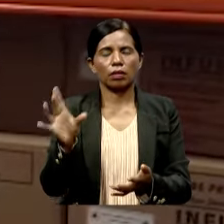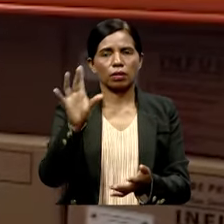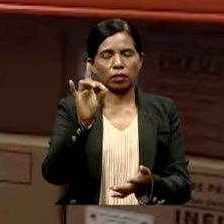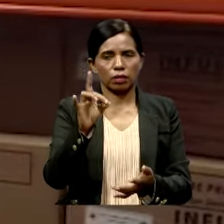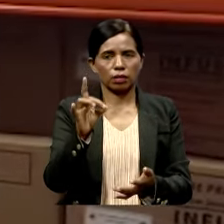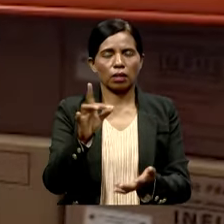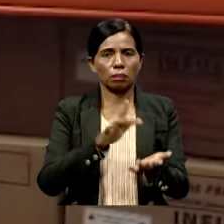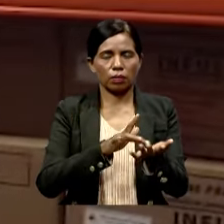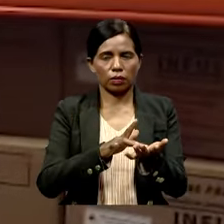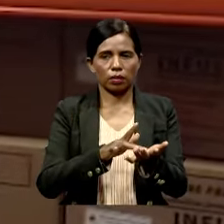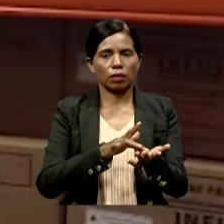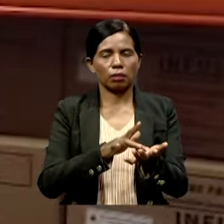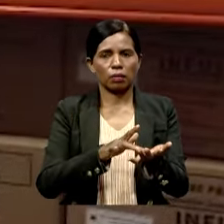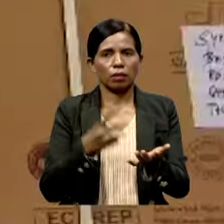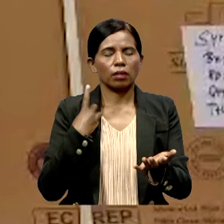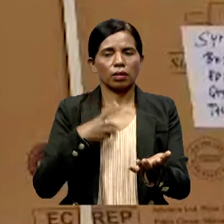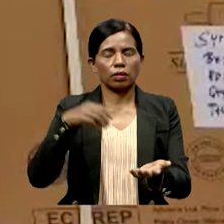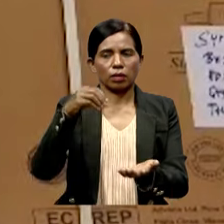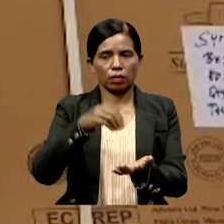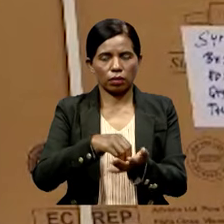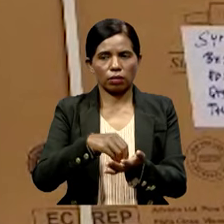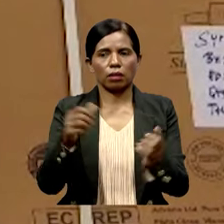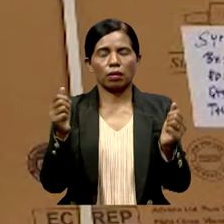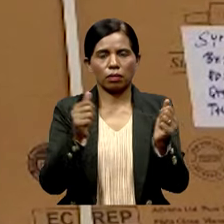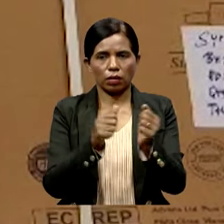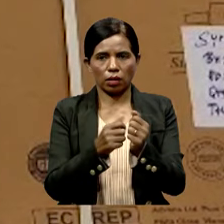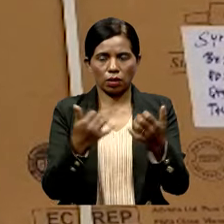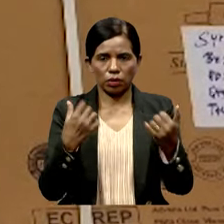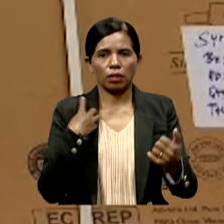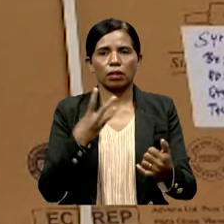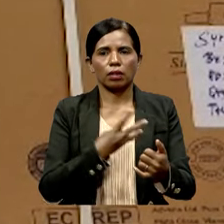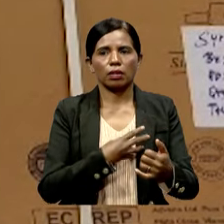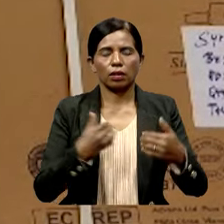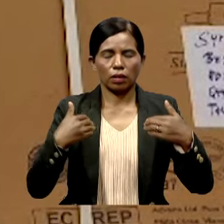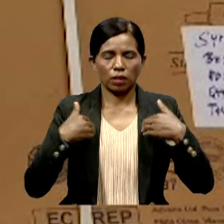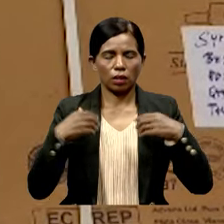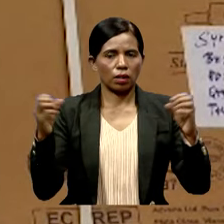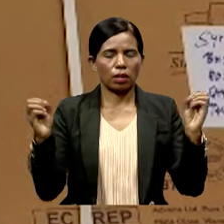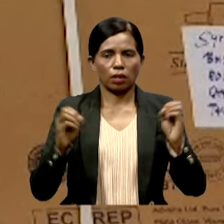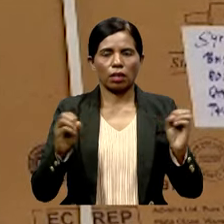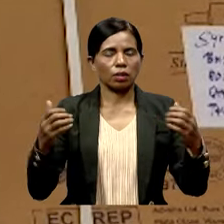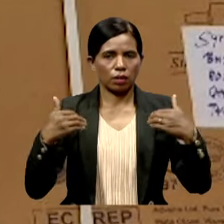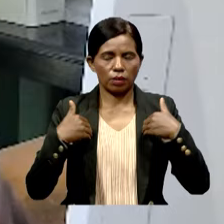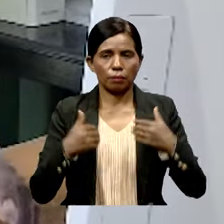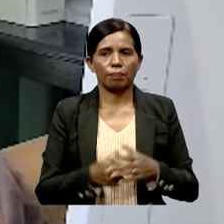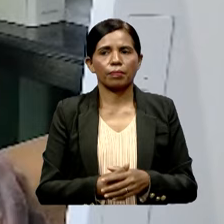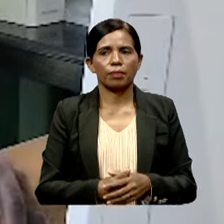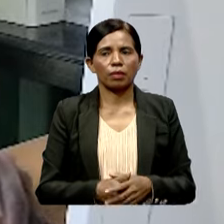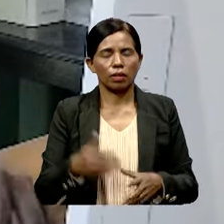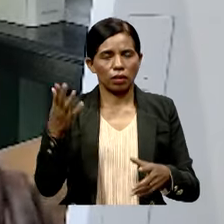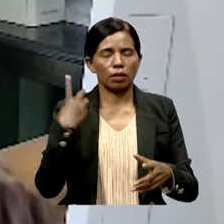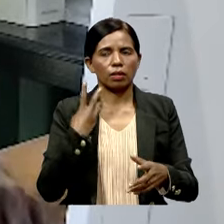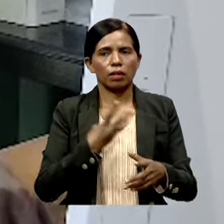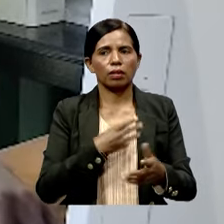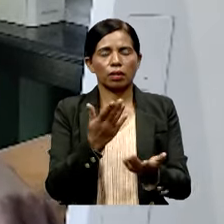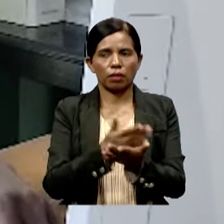ita kategori ba katak item provisoriamente ita la disponibel. Iha ne vamos ita